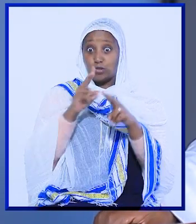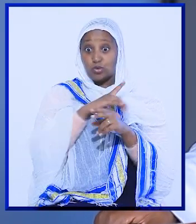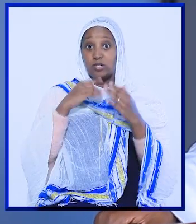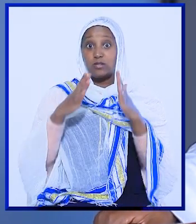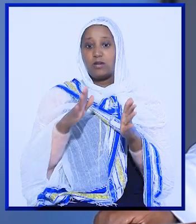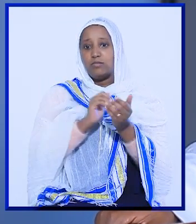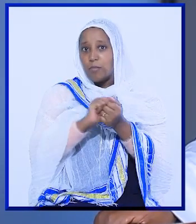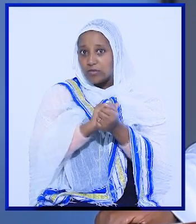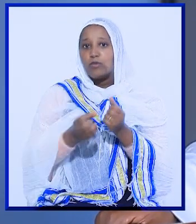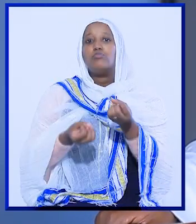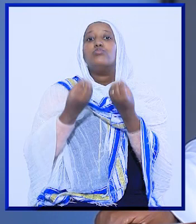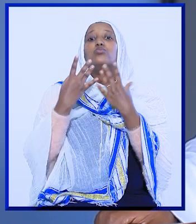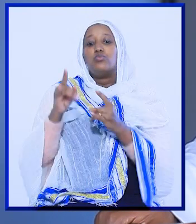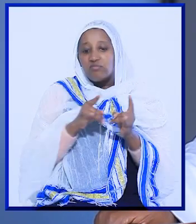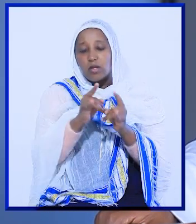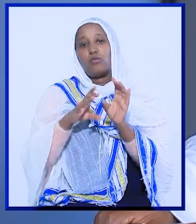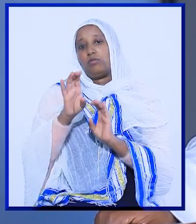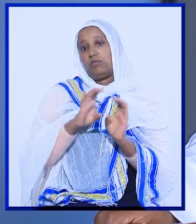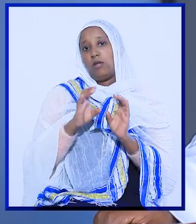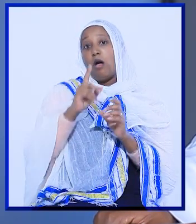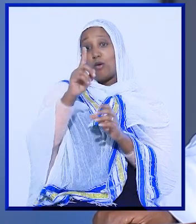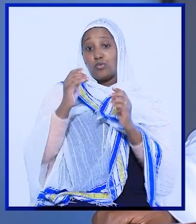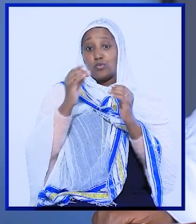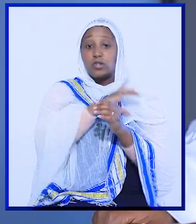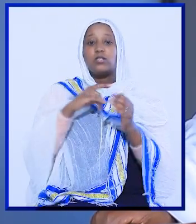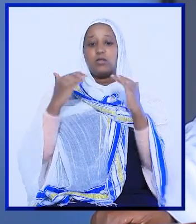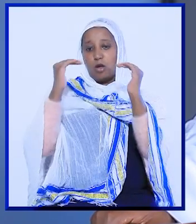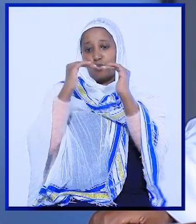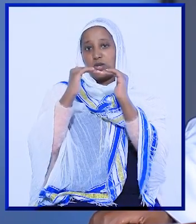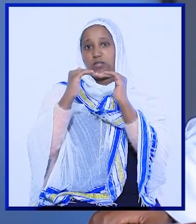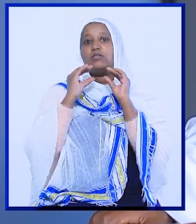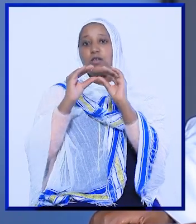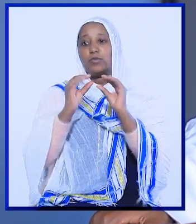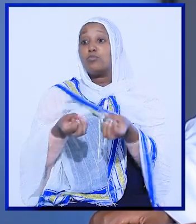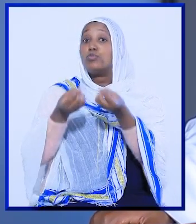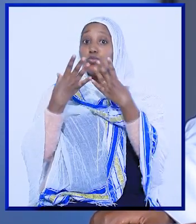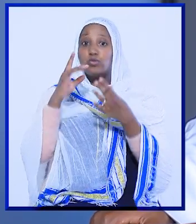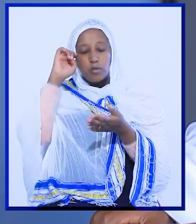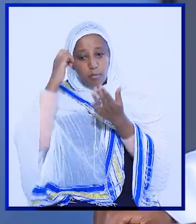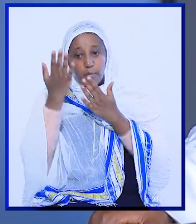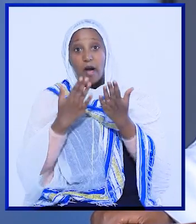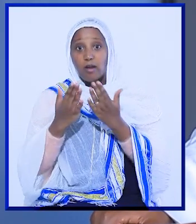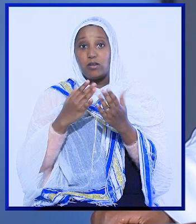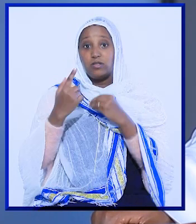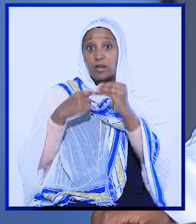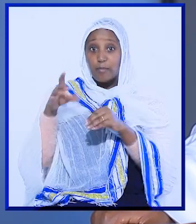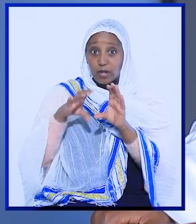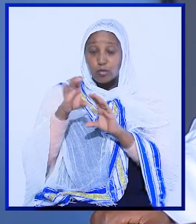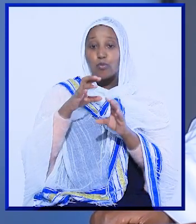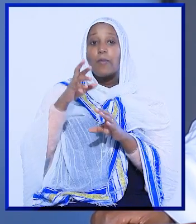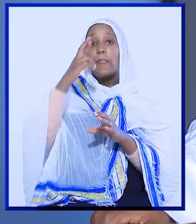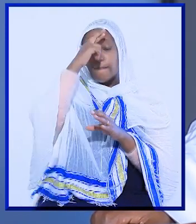ክርስትና ለማጥቃት ብዙ ሴራዎችን አሲረዋል። አንዱ ክርስትና እኩልነትን ስለሚያስተምር ብዙዎችን በባሪያ ንግድ ስርዓት